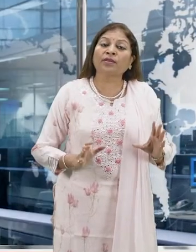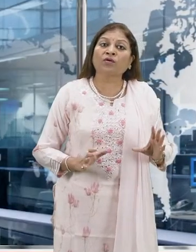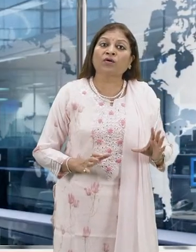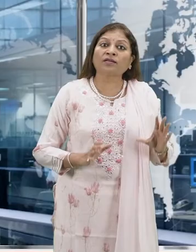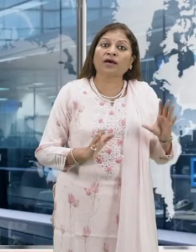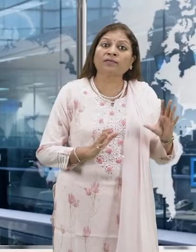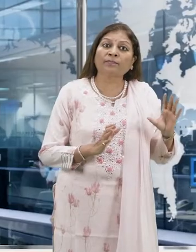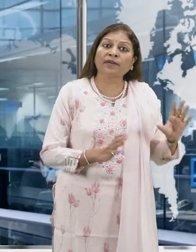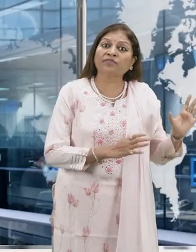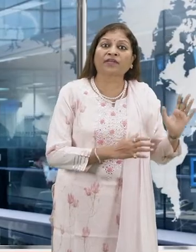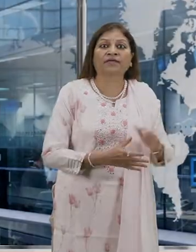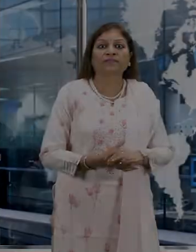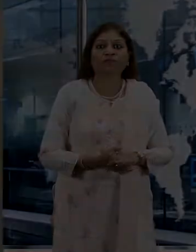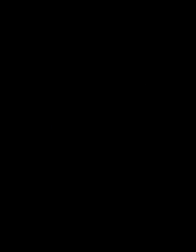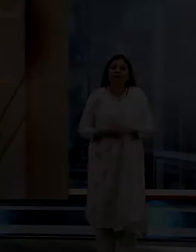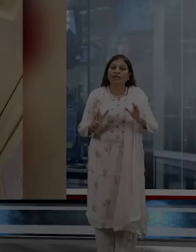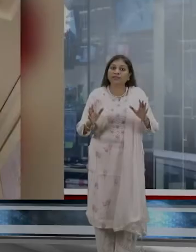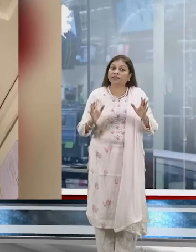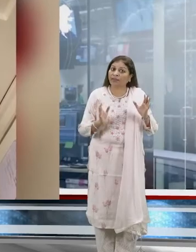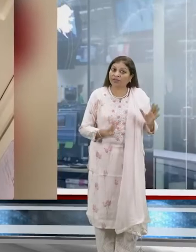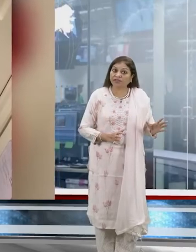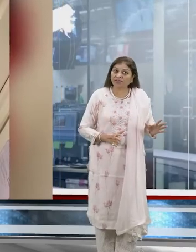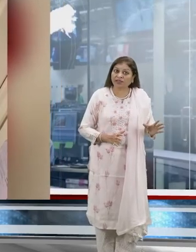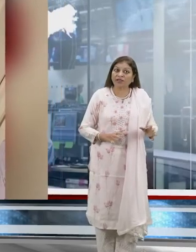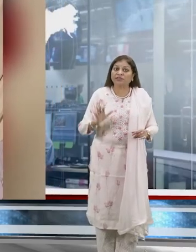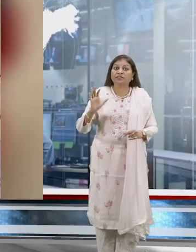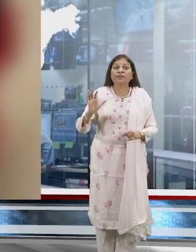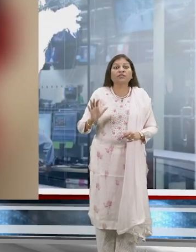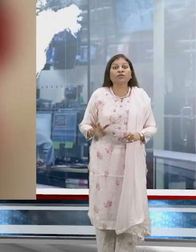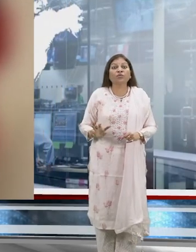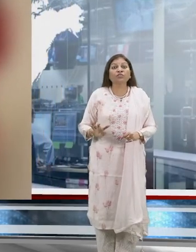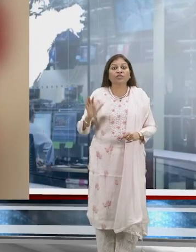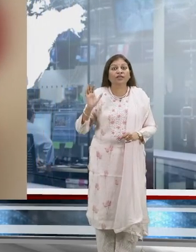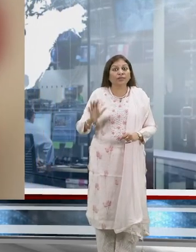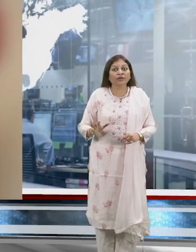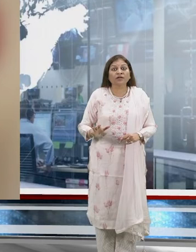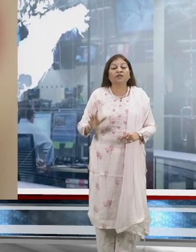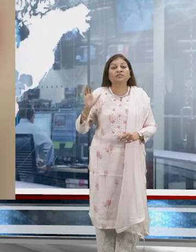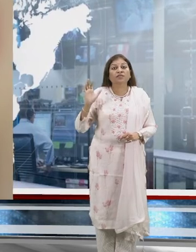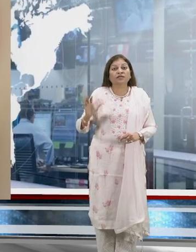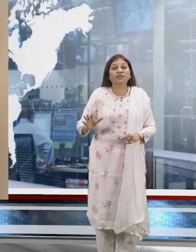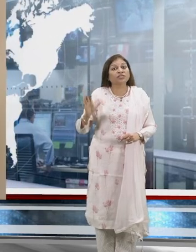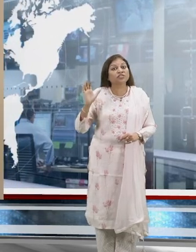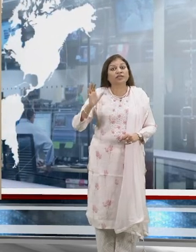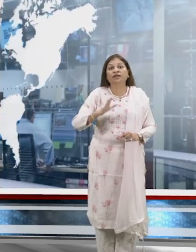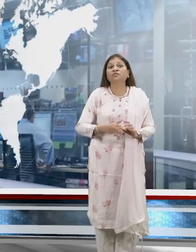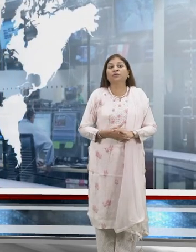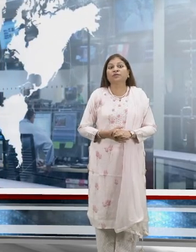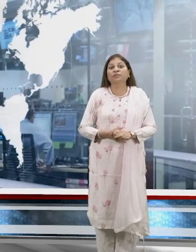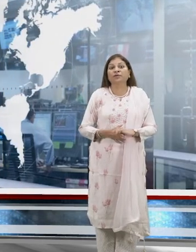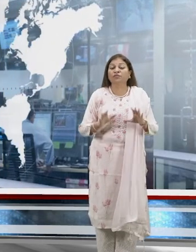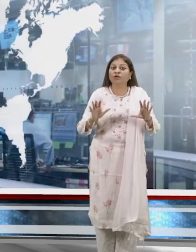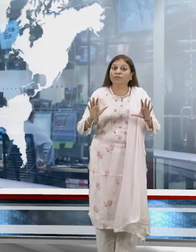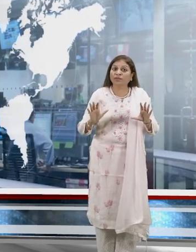एसीटोन मिला हुआ लाल पेंट फेंका। इस केमिकल से दिमित्री को शरीर पर जलन की शिकायत